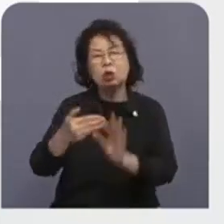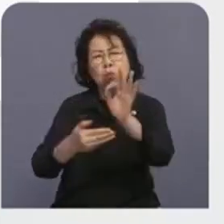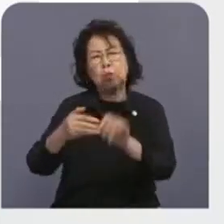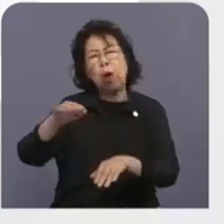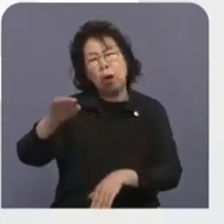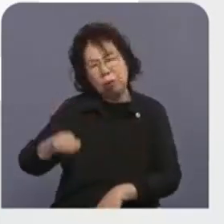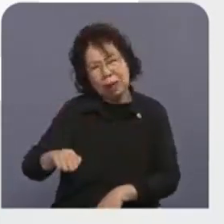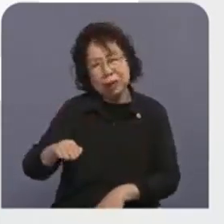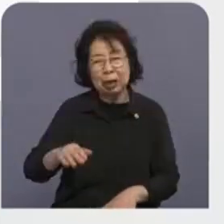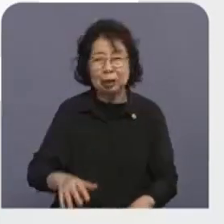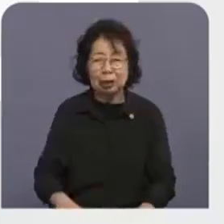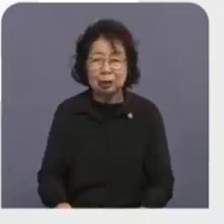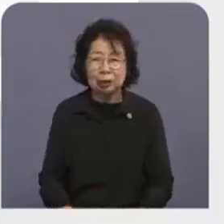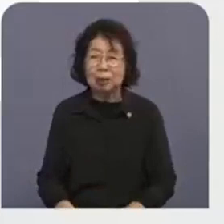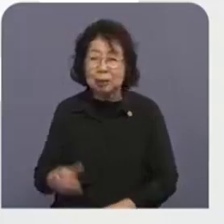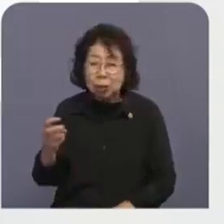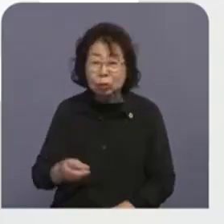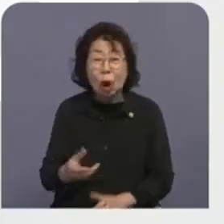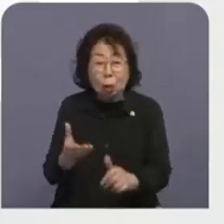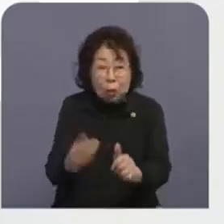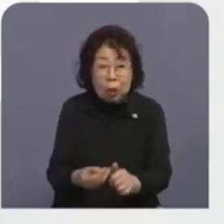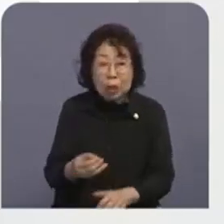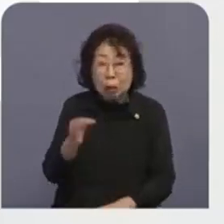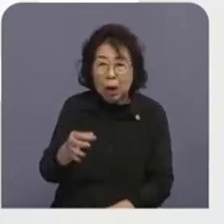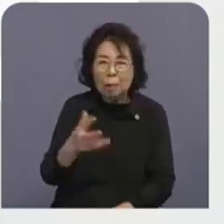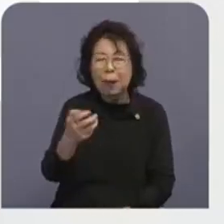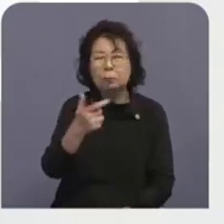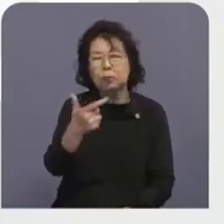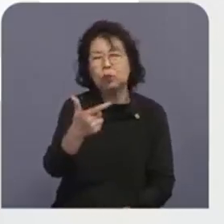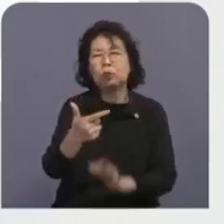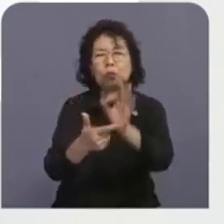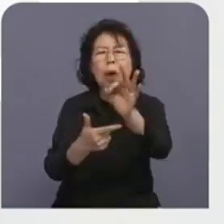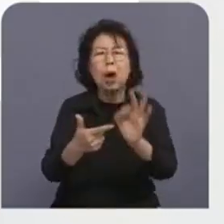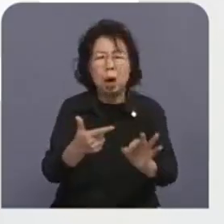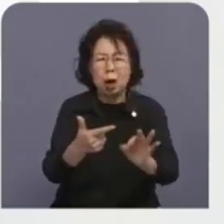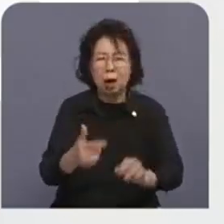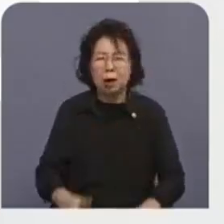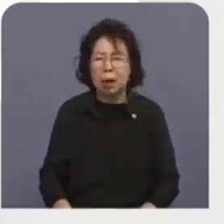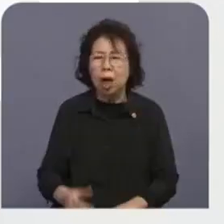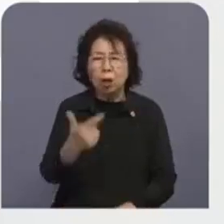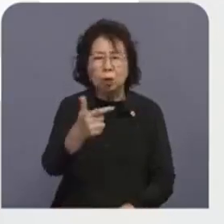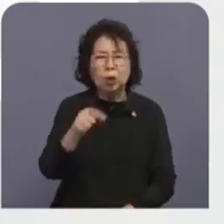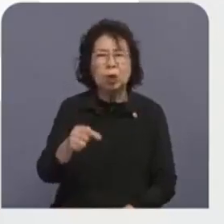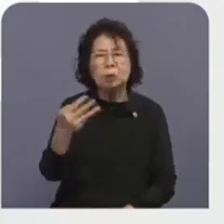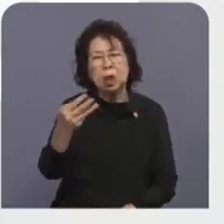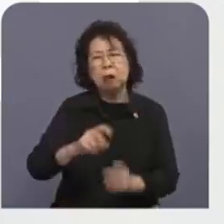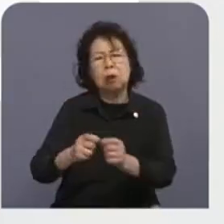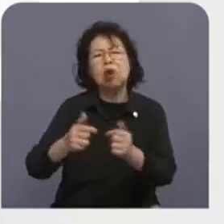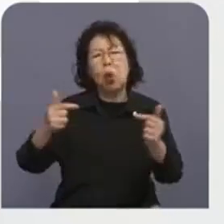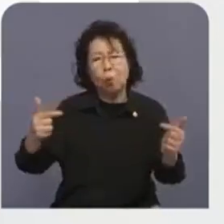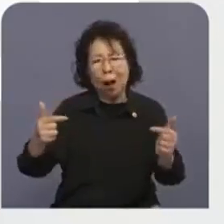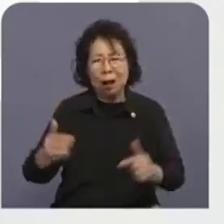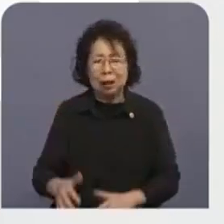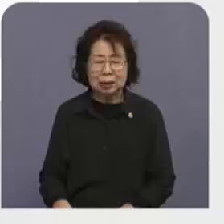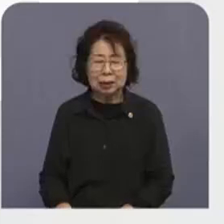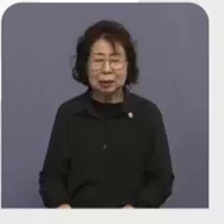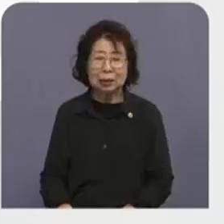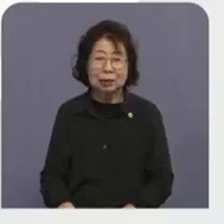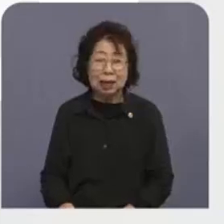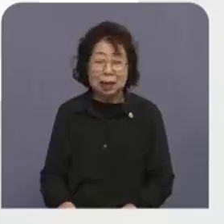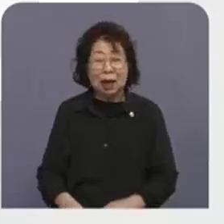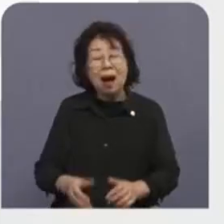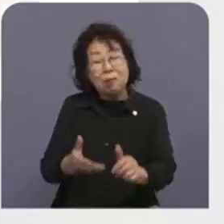포인트 낮았으며 부채 비율은 86.3% 6.4% 포인트 높았고 차익금